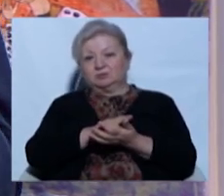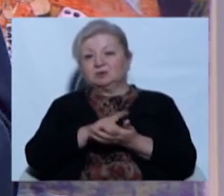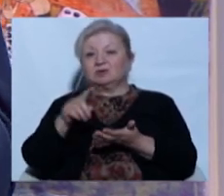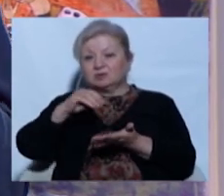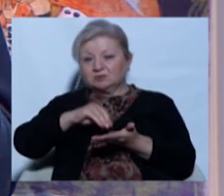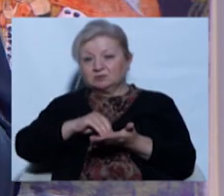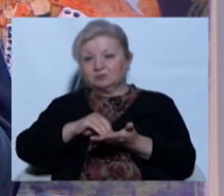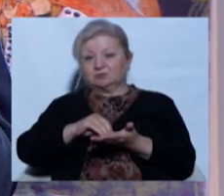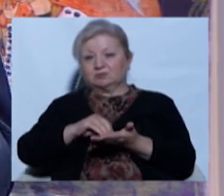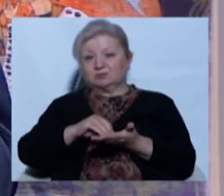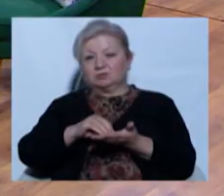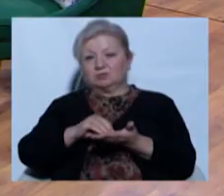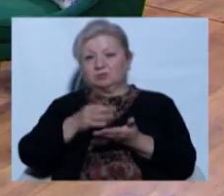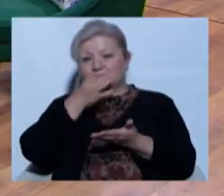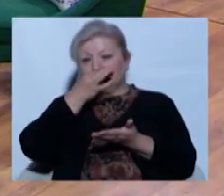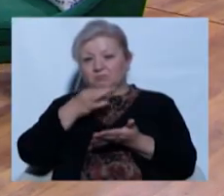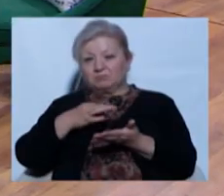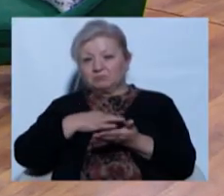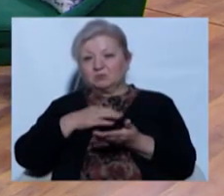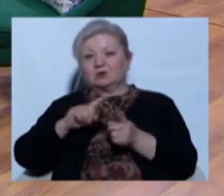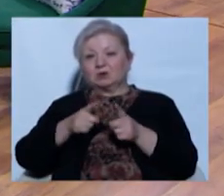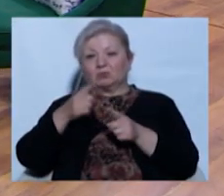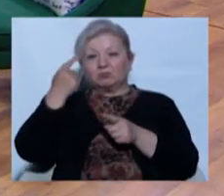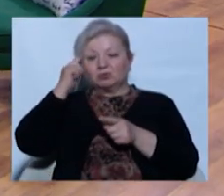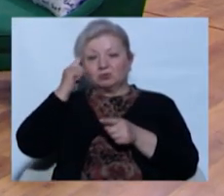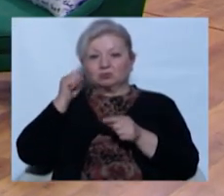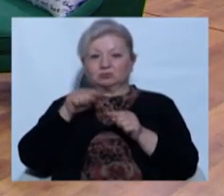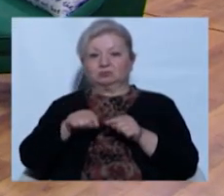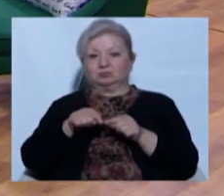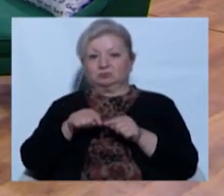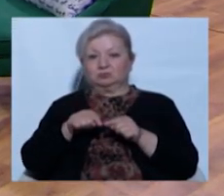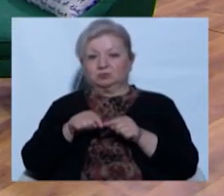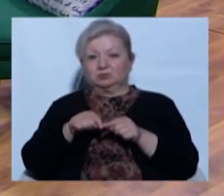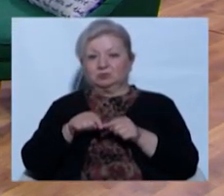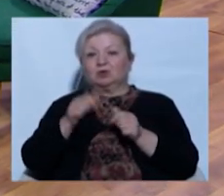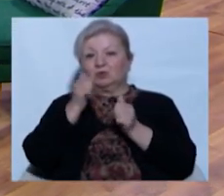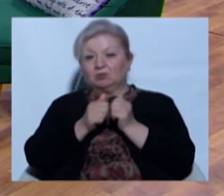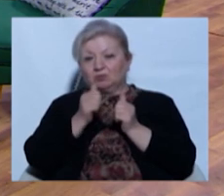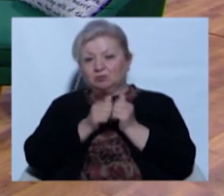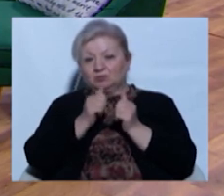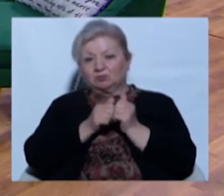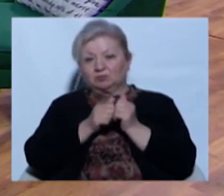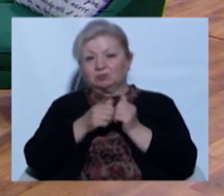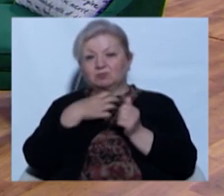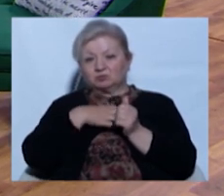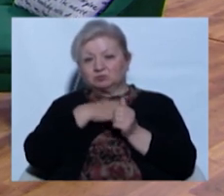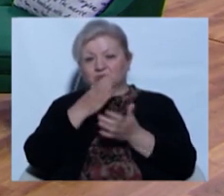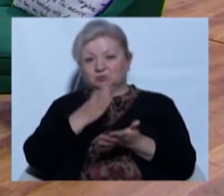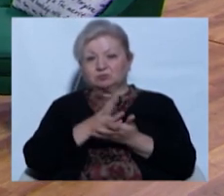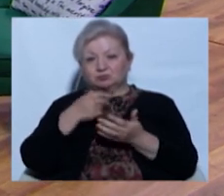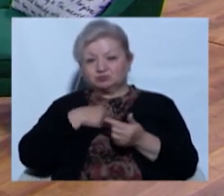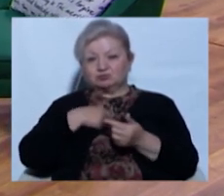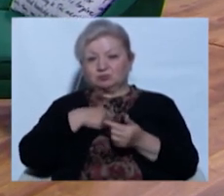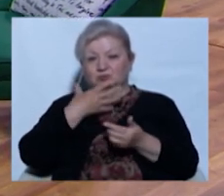იქვე აუცილებლად ვუპასუხოთ თუ რატომ ფიქრობთ ასე, ხო? იმიტომ რომ ყოველთვის მნიშვნელოვანია, რომ ჩვენ